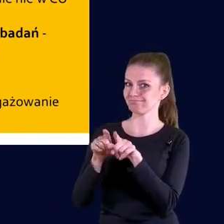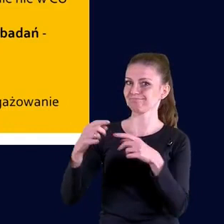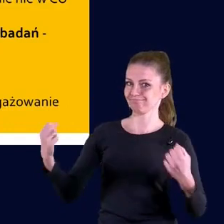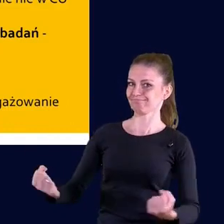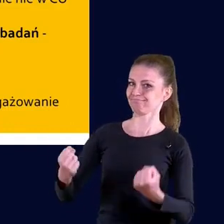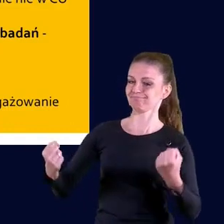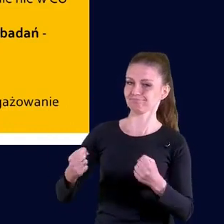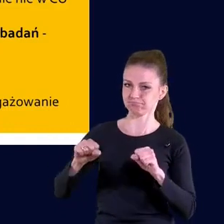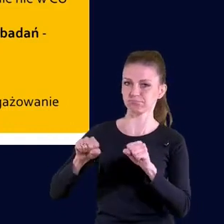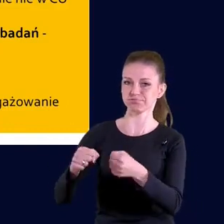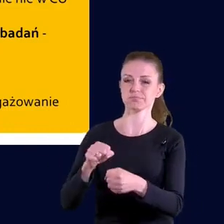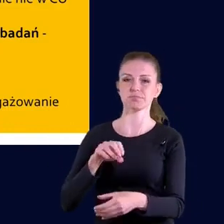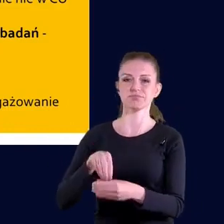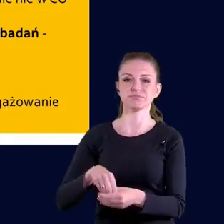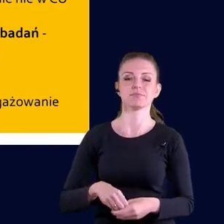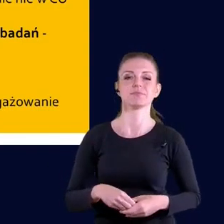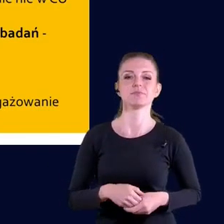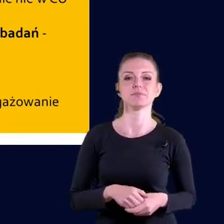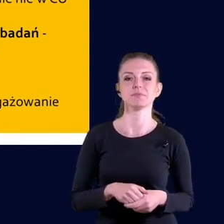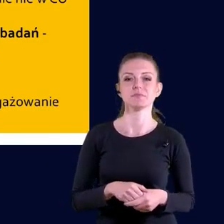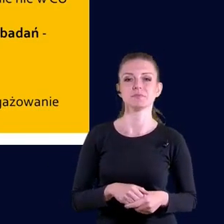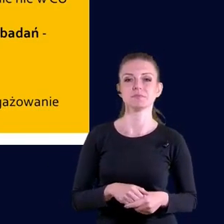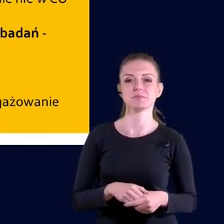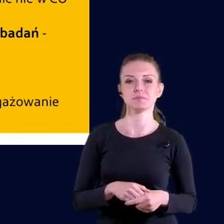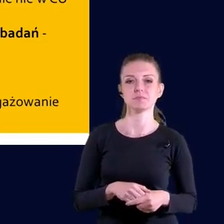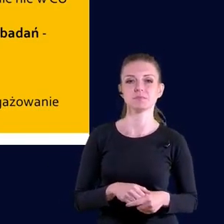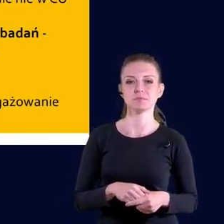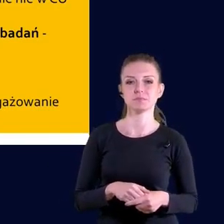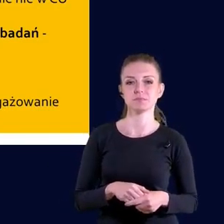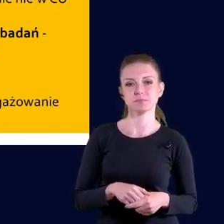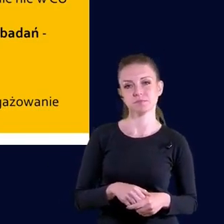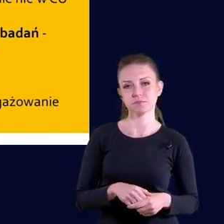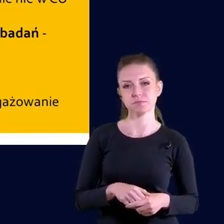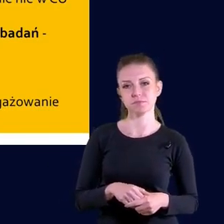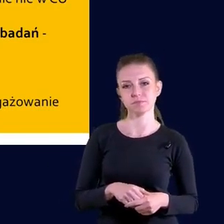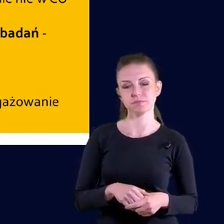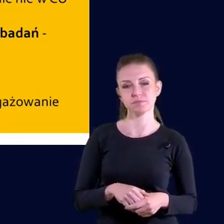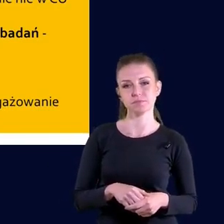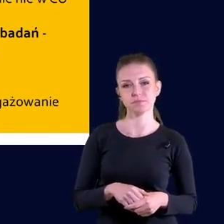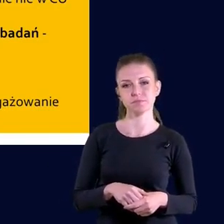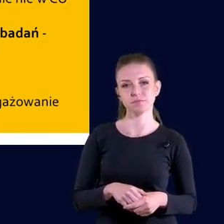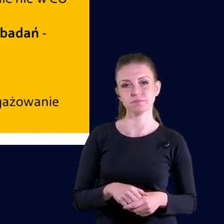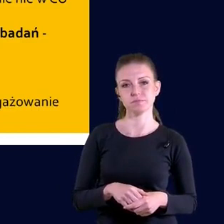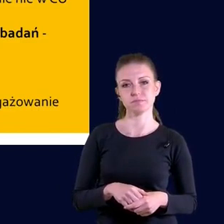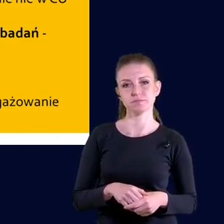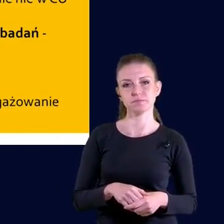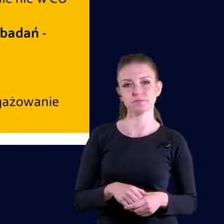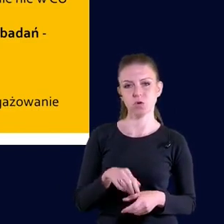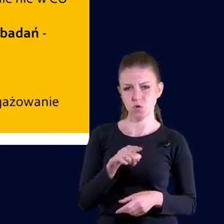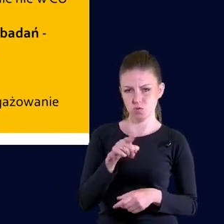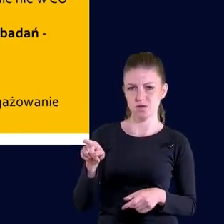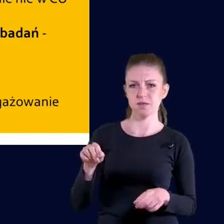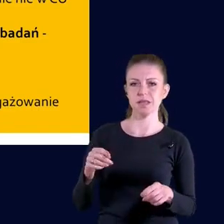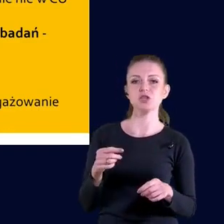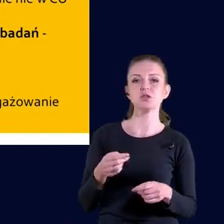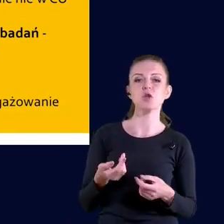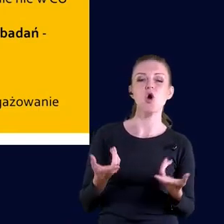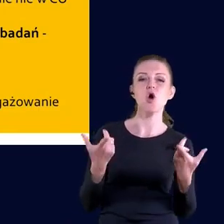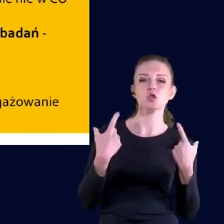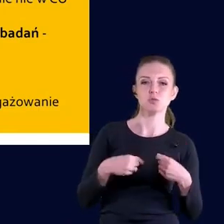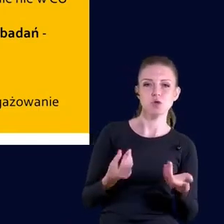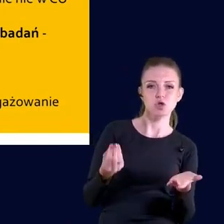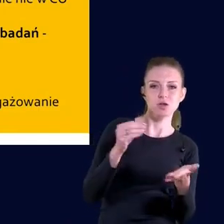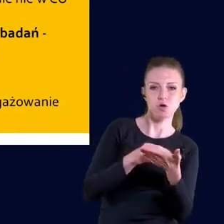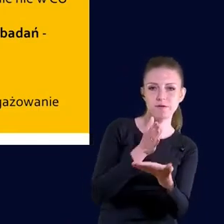zaangażowani w uprawianie tego obszaru otwartej nauki również personel pomocniczy